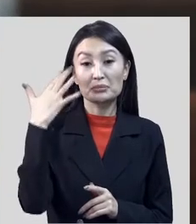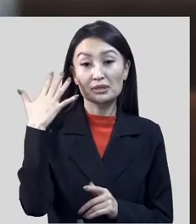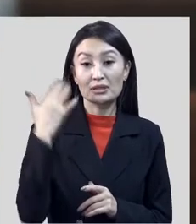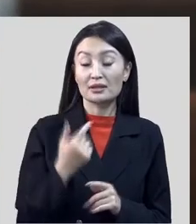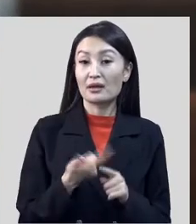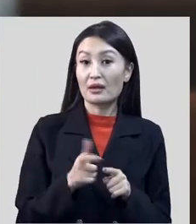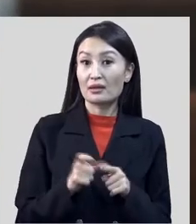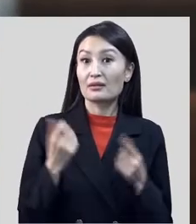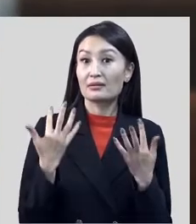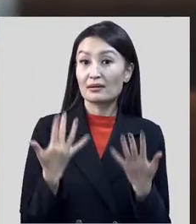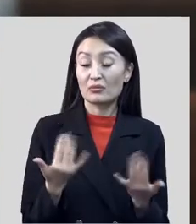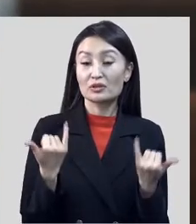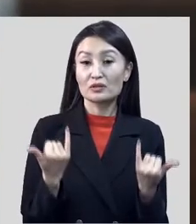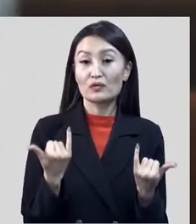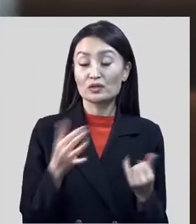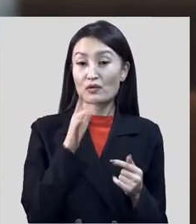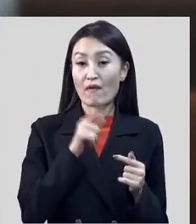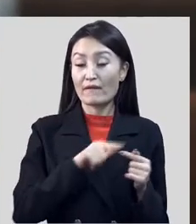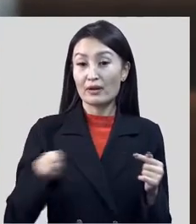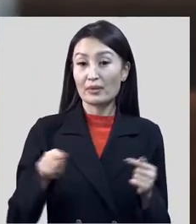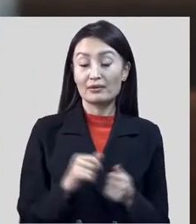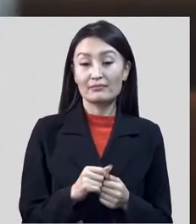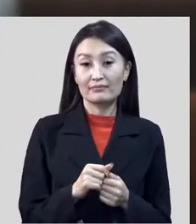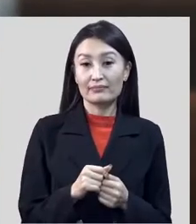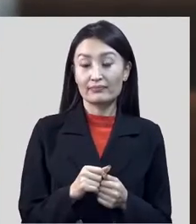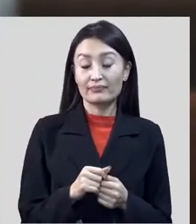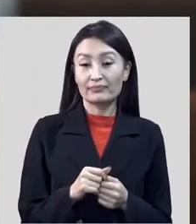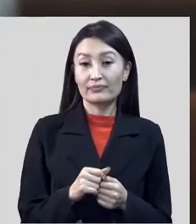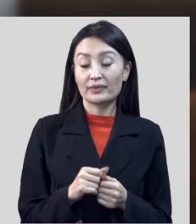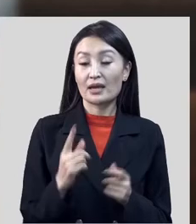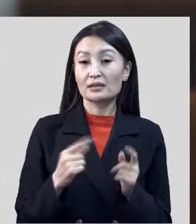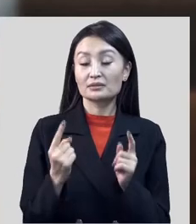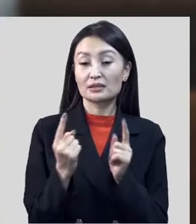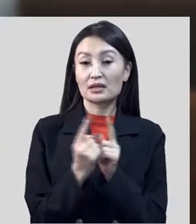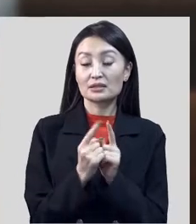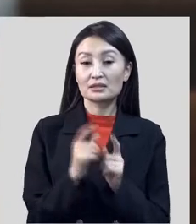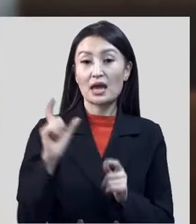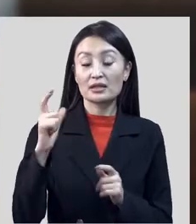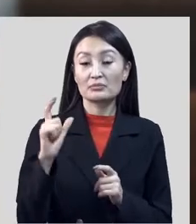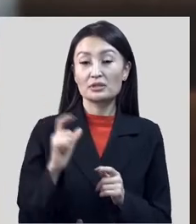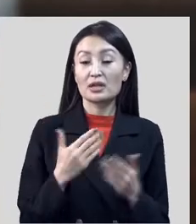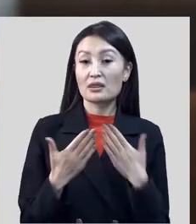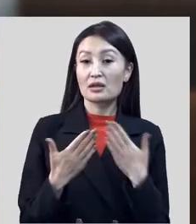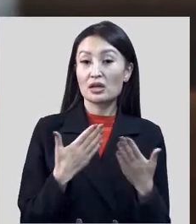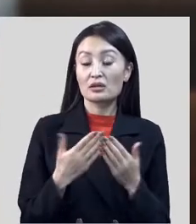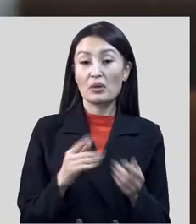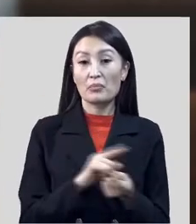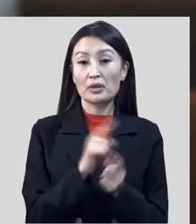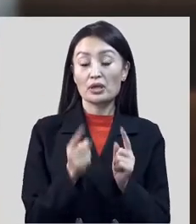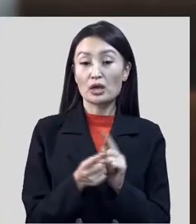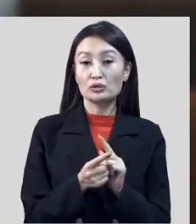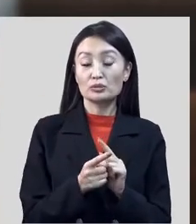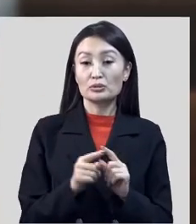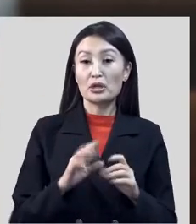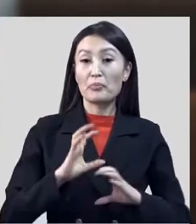это требования сегодняшнего времени сталкивать с экономическими отношениями меняющемся мире